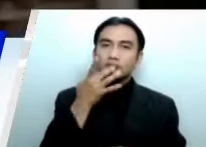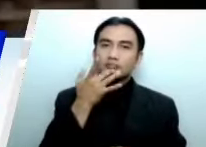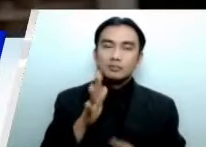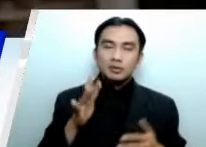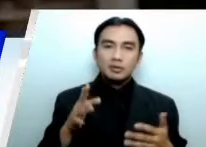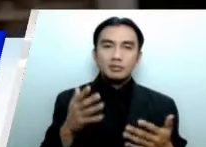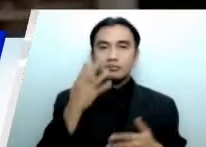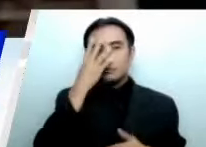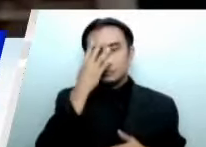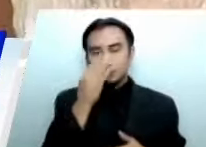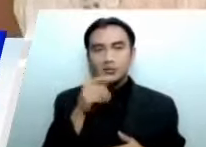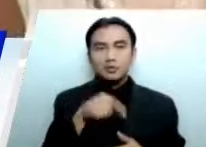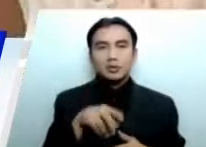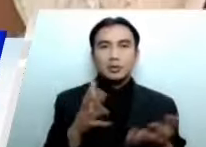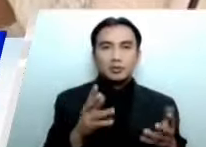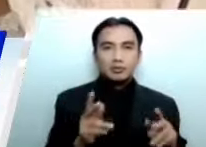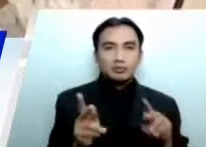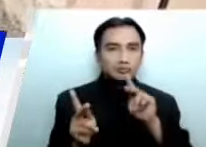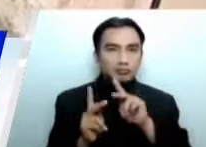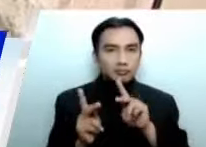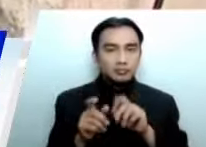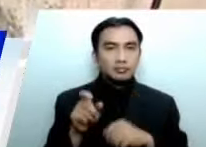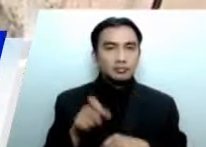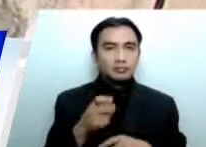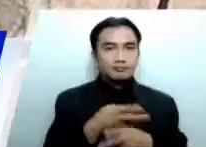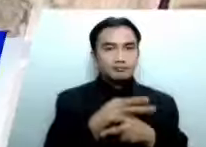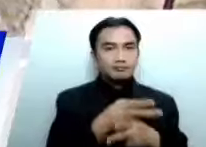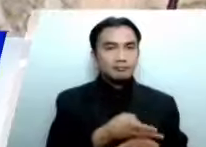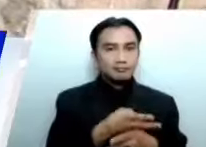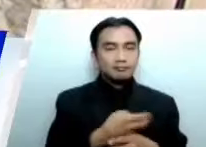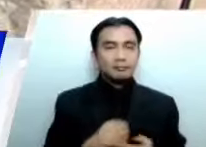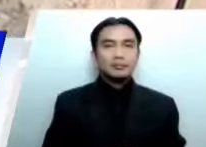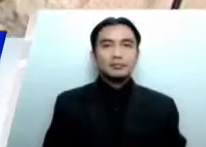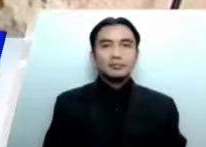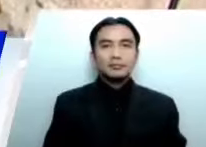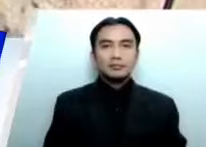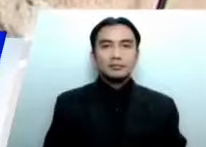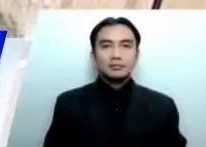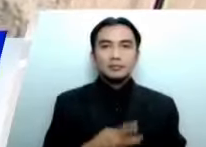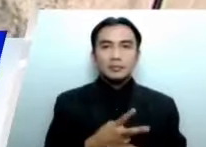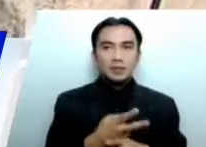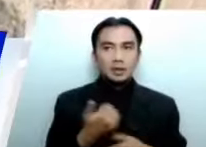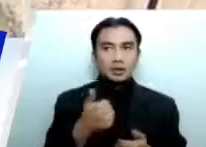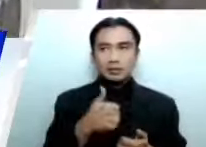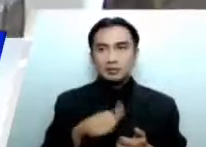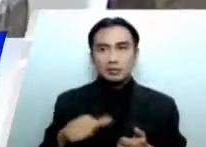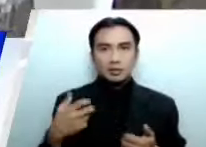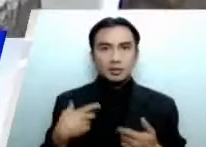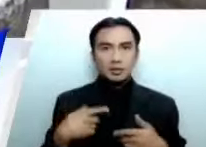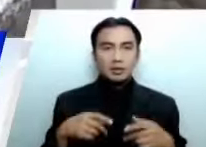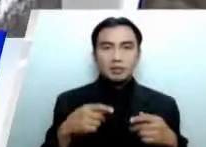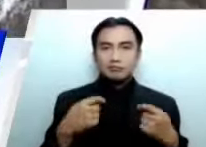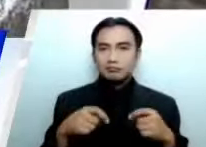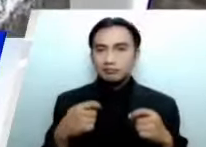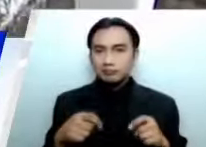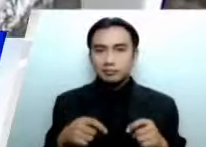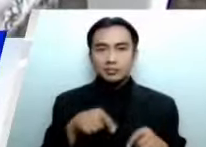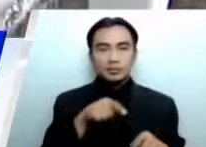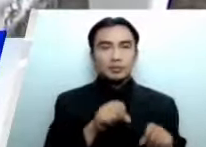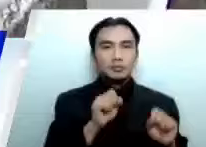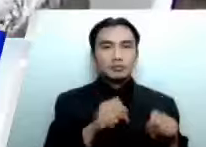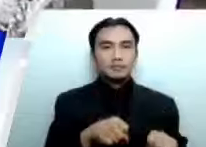dapat ay yung bedsheet ni baby. Iwasan din daw ang paglalagay ng stuffed toy o anumang bagay sa higaan ng sanggol na maaaring magdulot ng